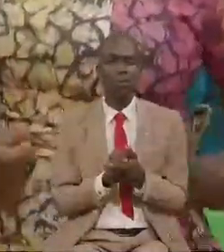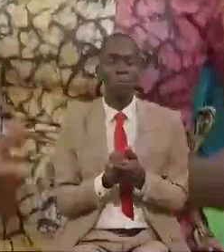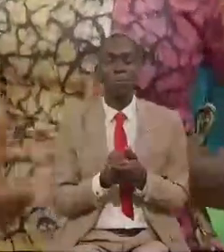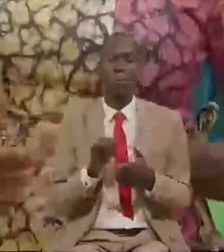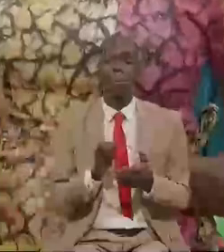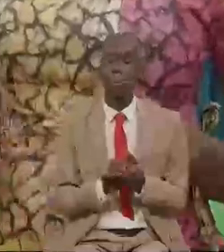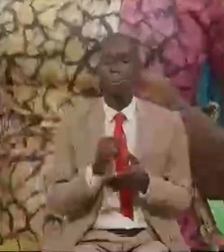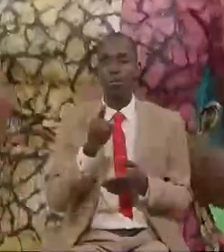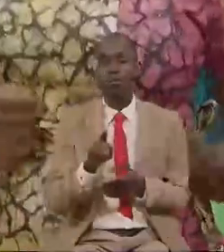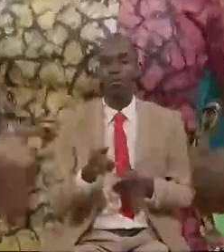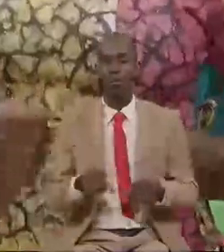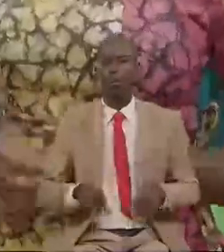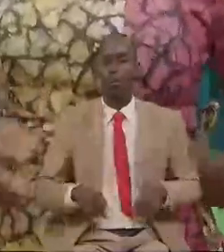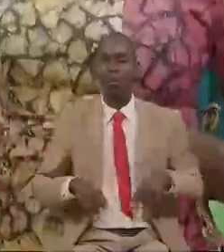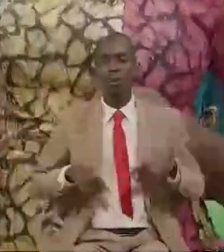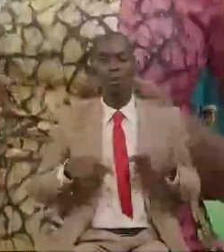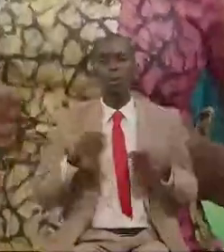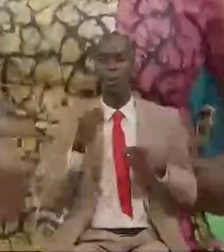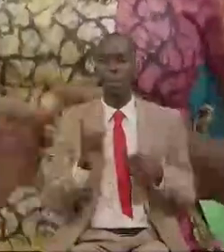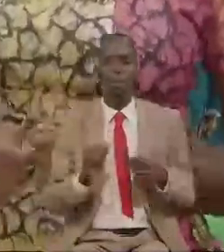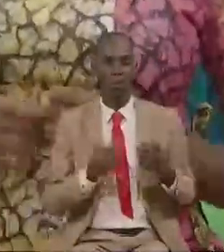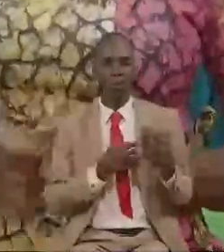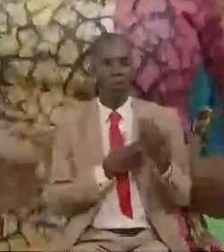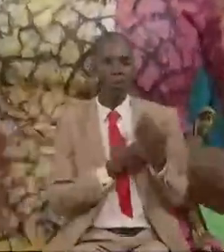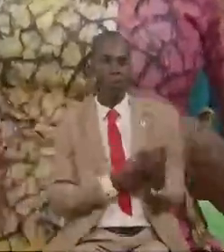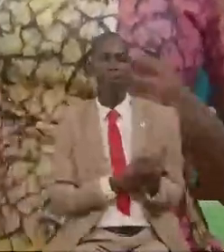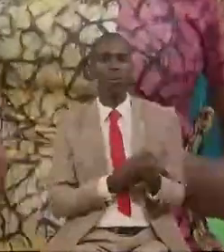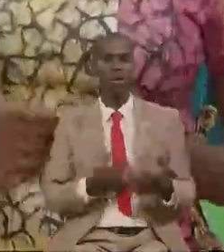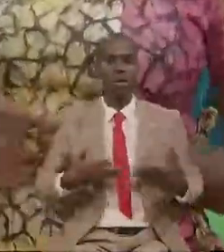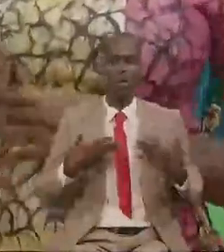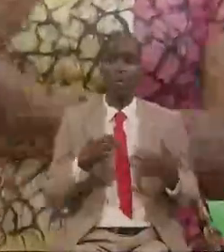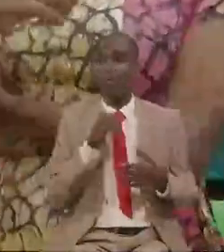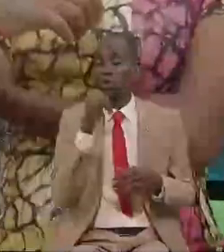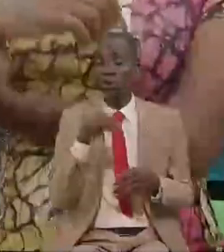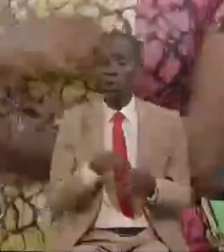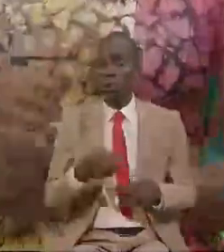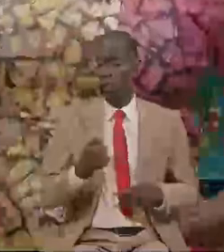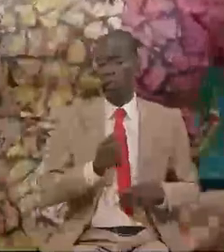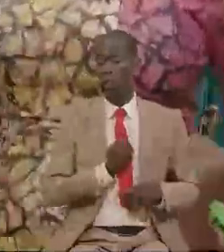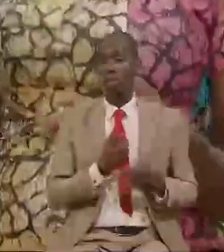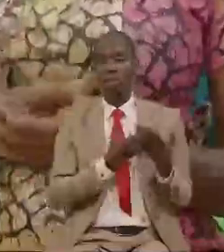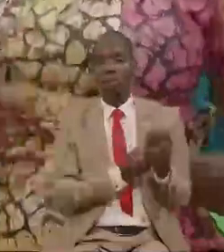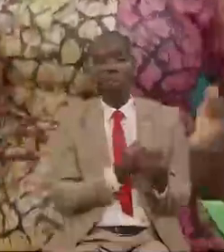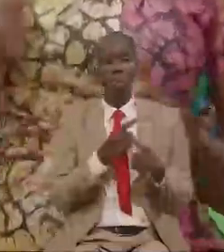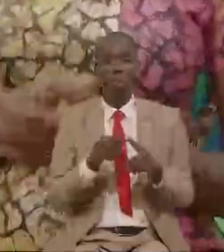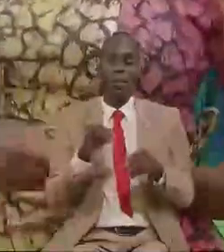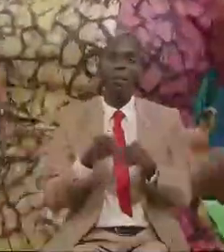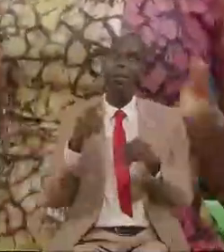Pour que tu puisses vivre une vie confiante. Par la confiance en soi, la confiance du Sauveur,